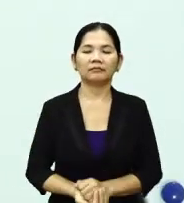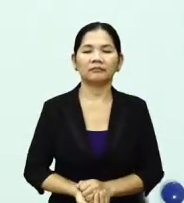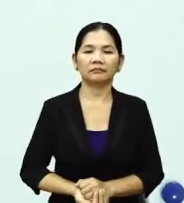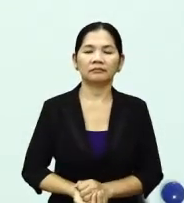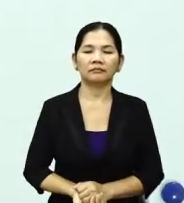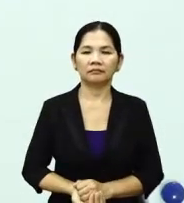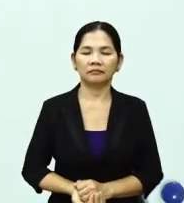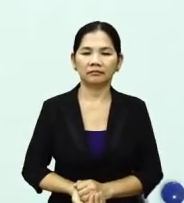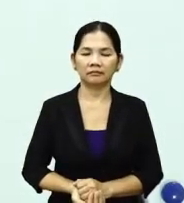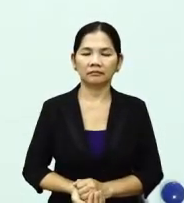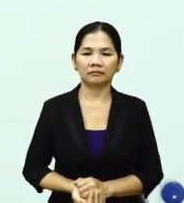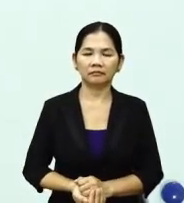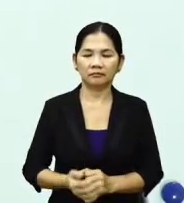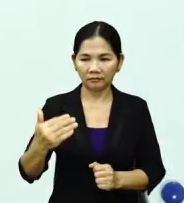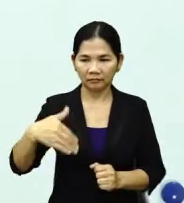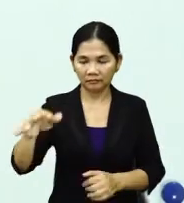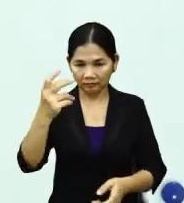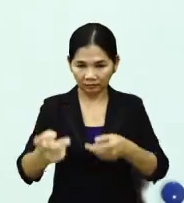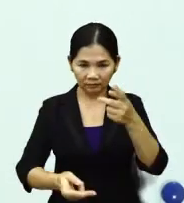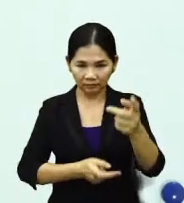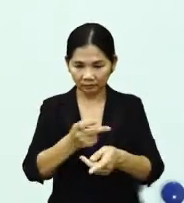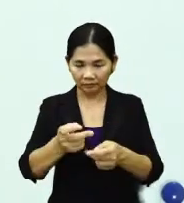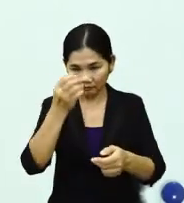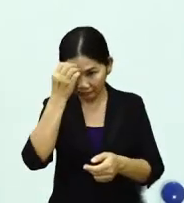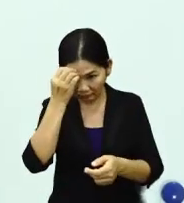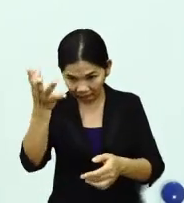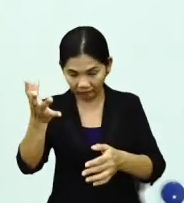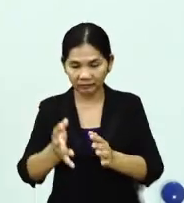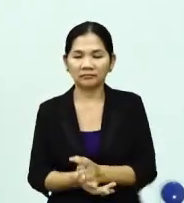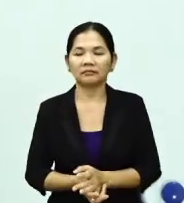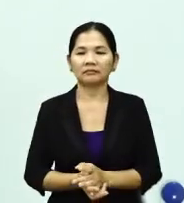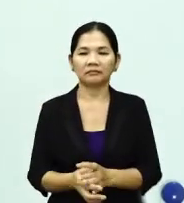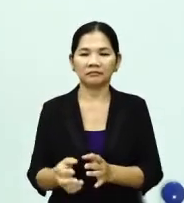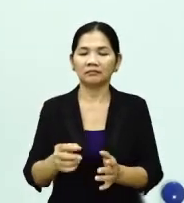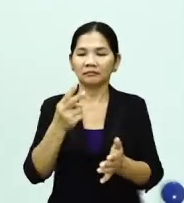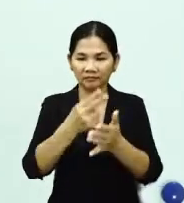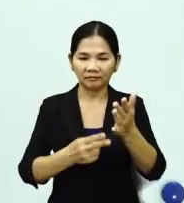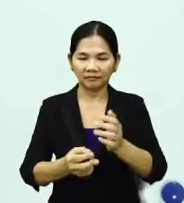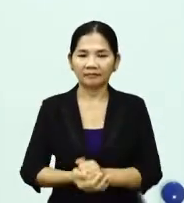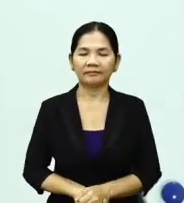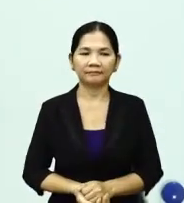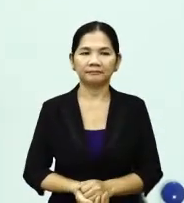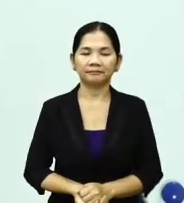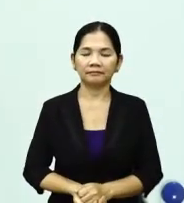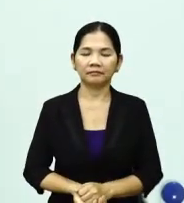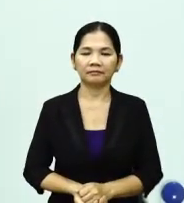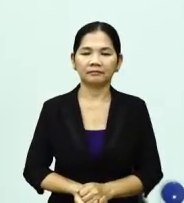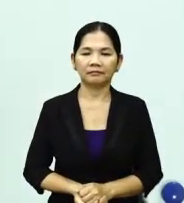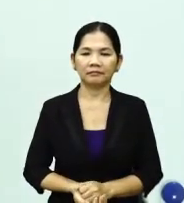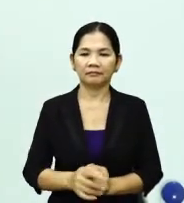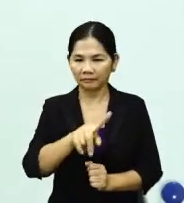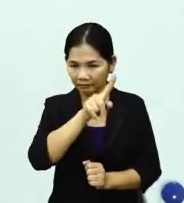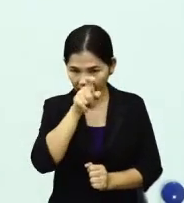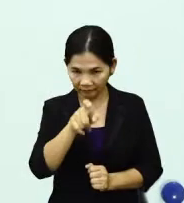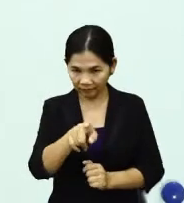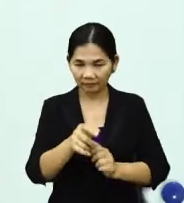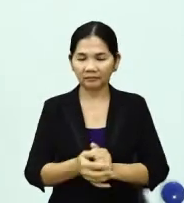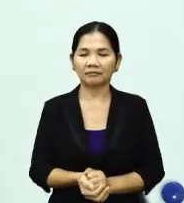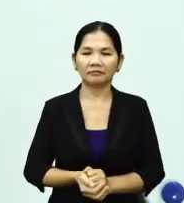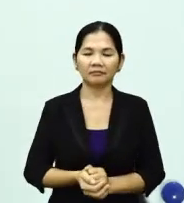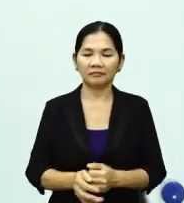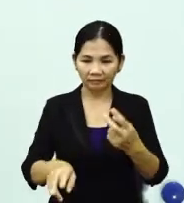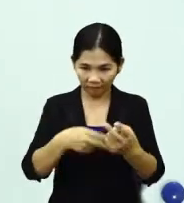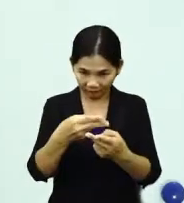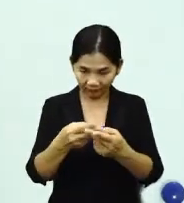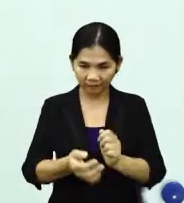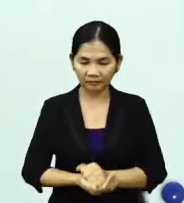ta kế tập xa chà đạm bay lần như lục bị ở vầy chia sẻ nè lục bị ở vầy nè nhà xu chánh con thật sẽ chậm lại